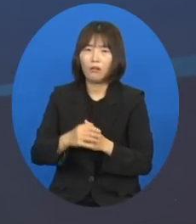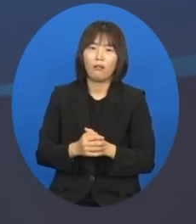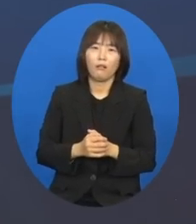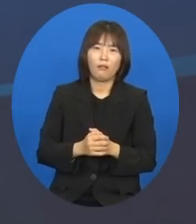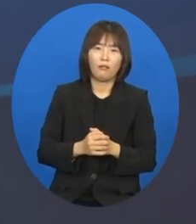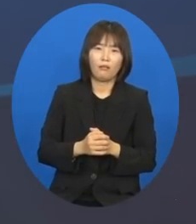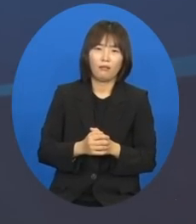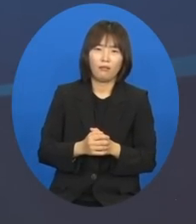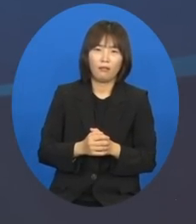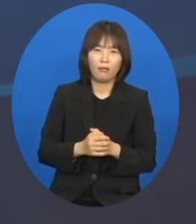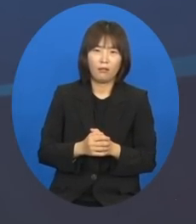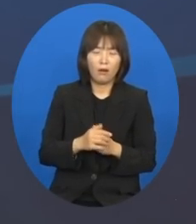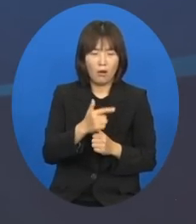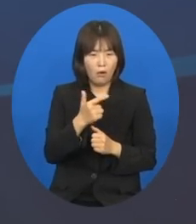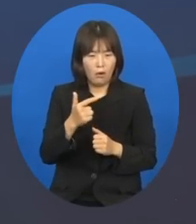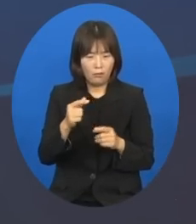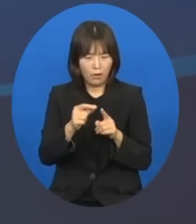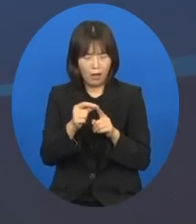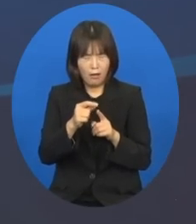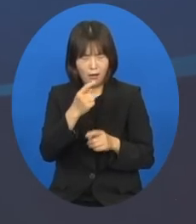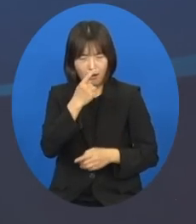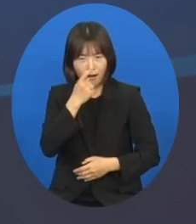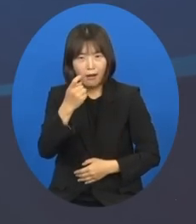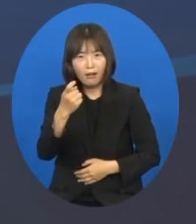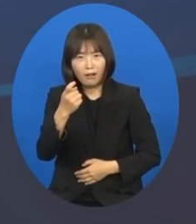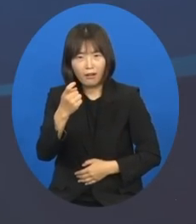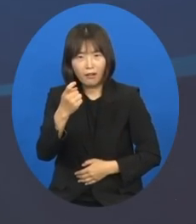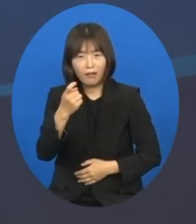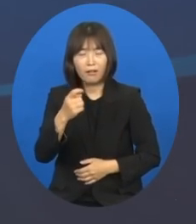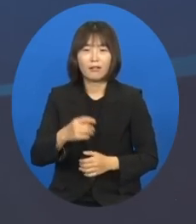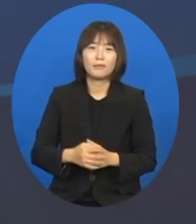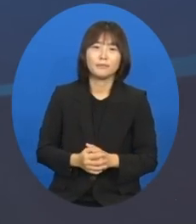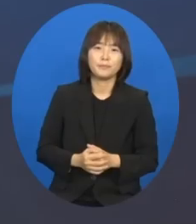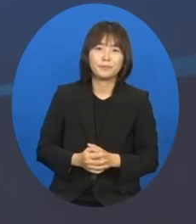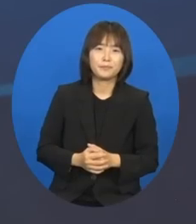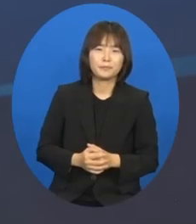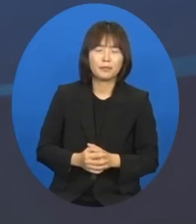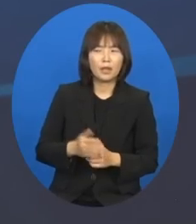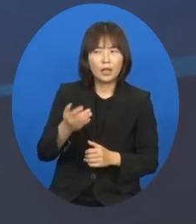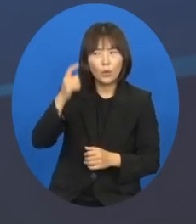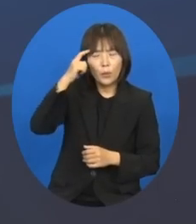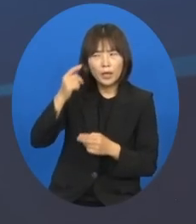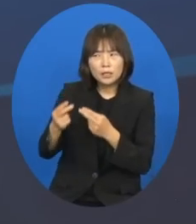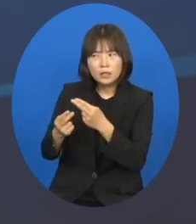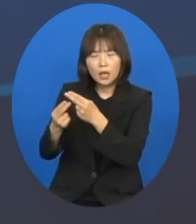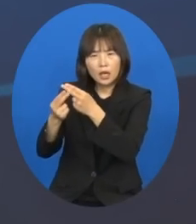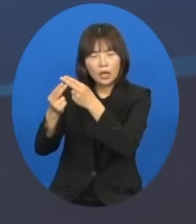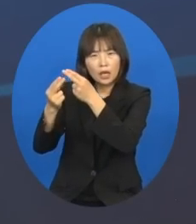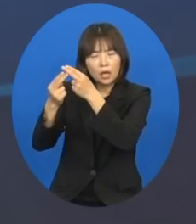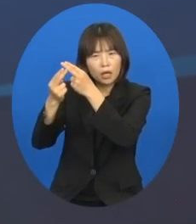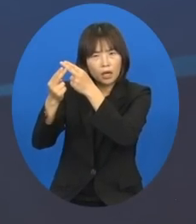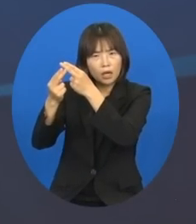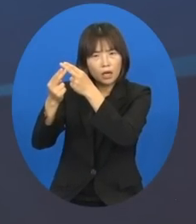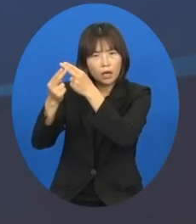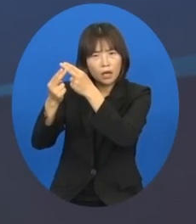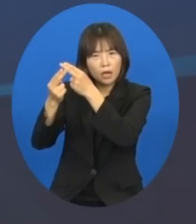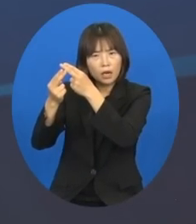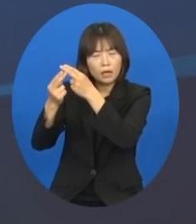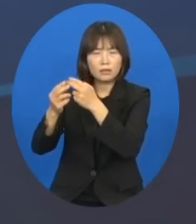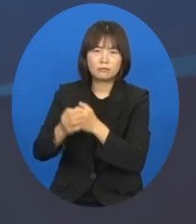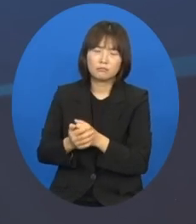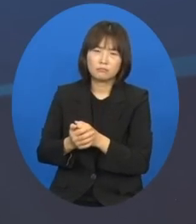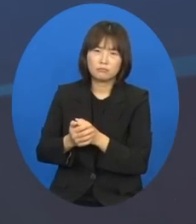이리저리 막 너무 단어가 멋있어서 그러다가 문득 왜 쌓아 두셨지 쌓아두신 은혜의 용도가